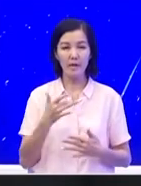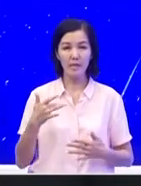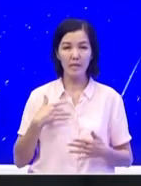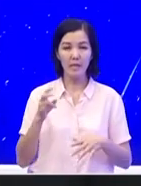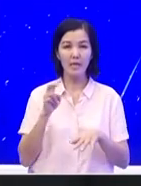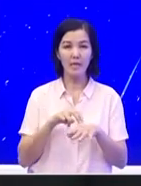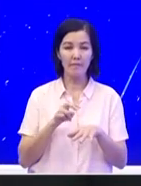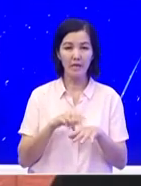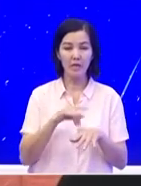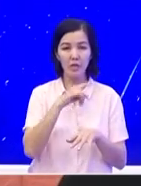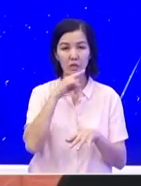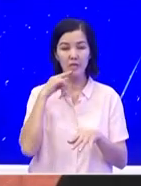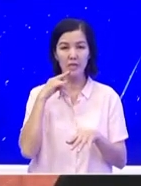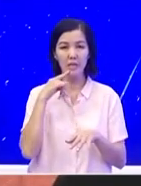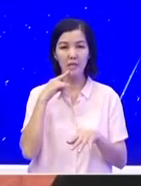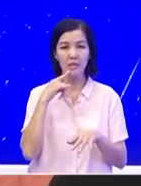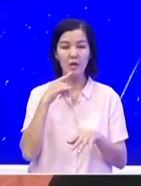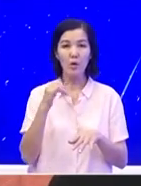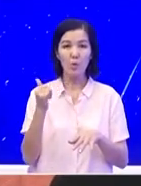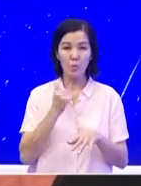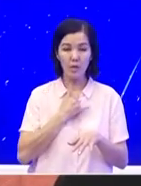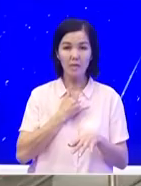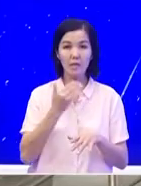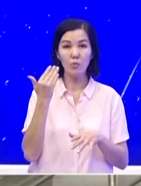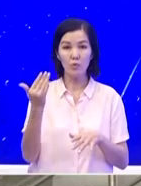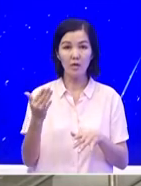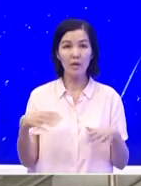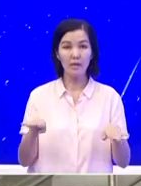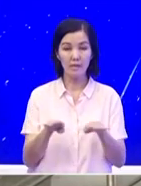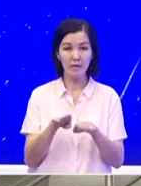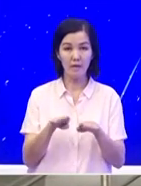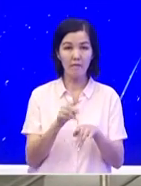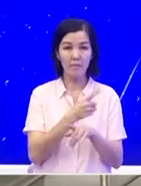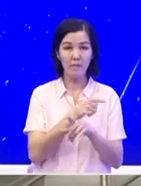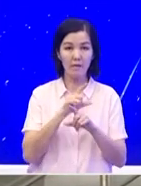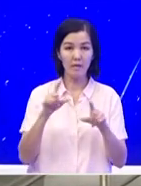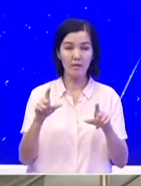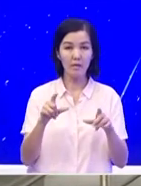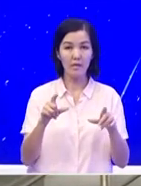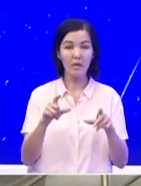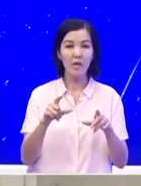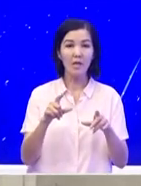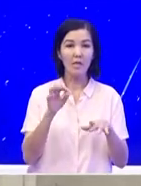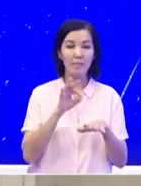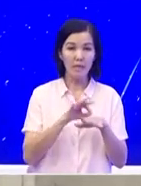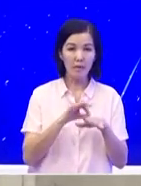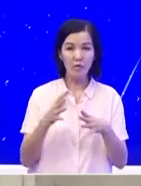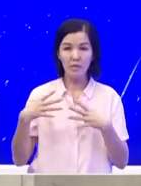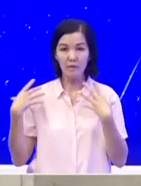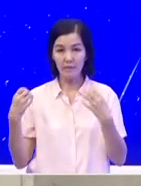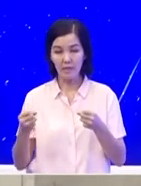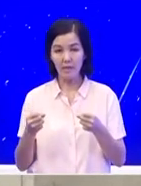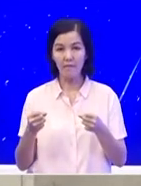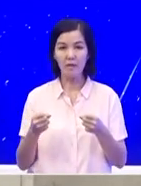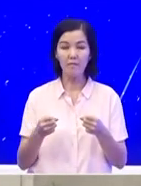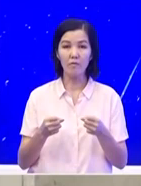врачи отметили, что принцип работы у нас и у них одинаковый. Медучреждение разделено на зоны болеющих и выздоравливающих. На сегодня в